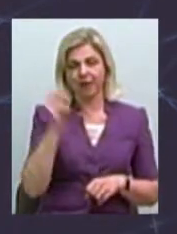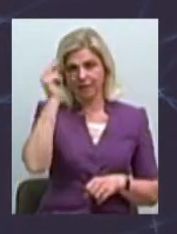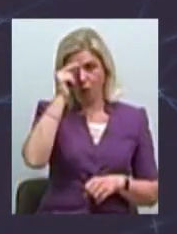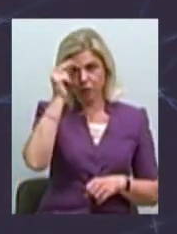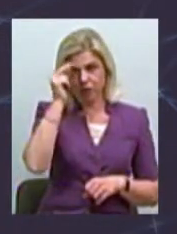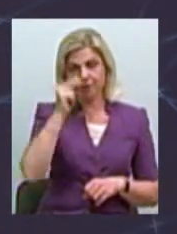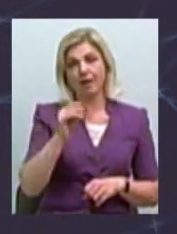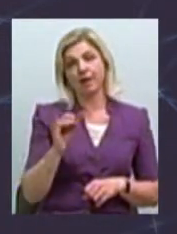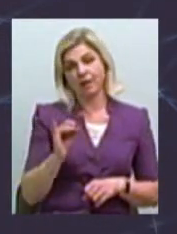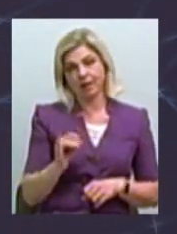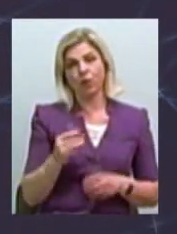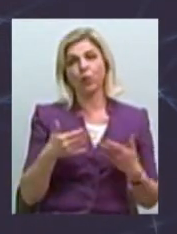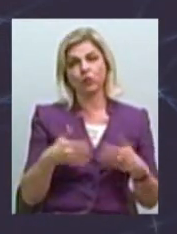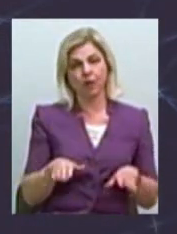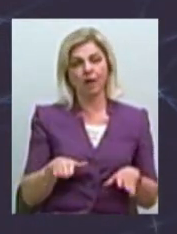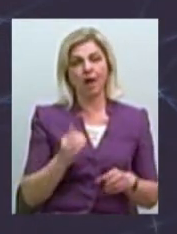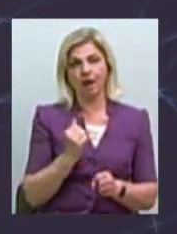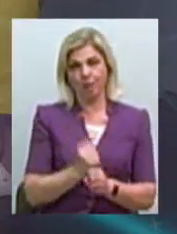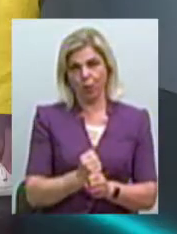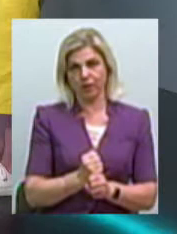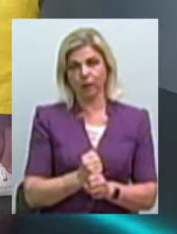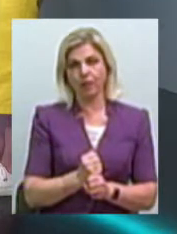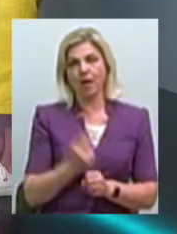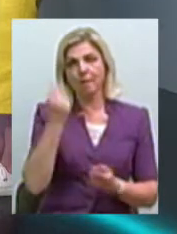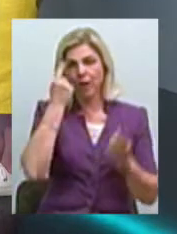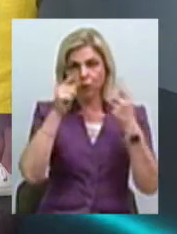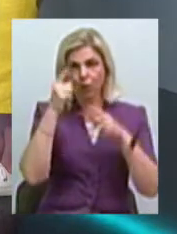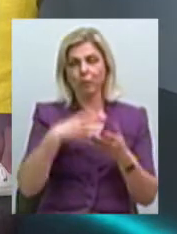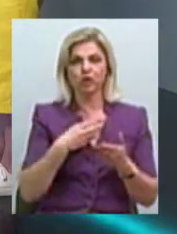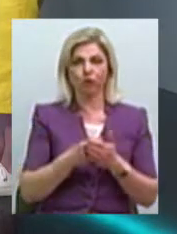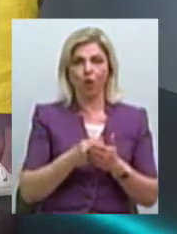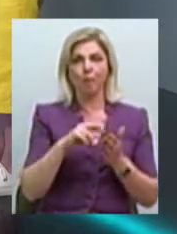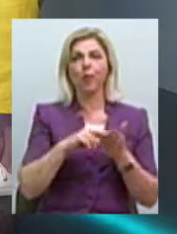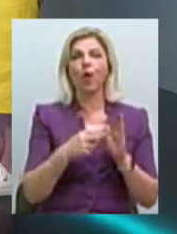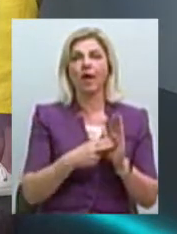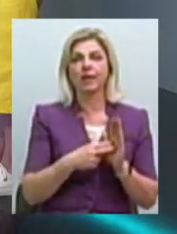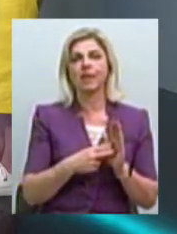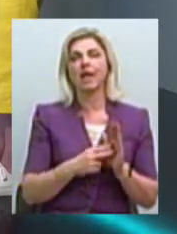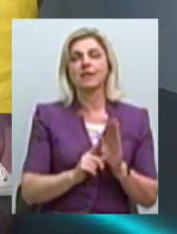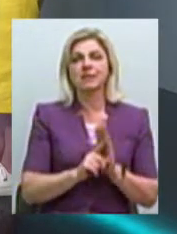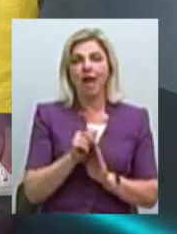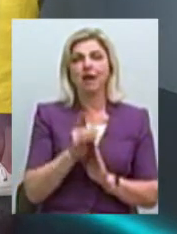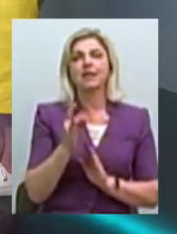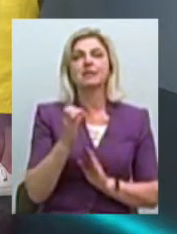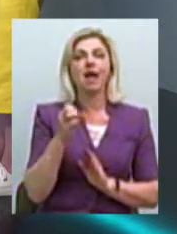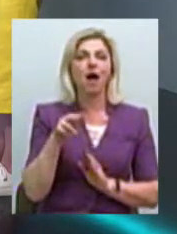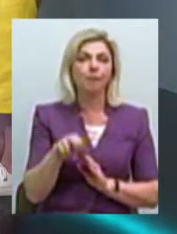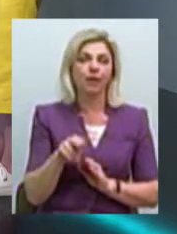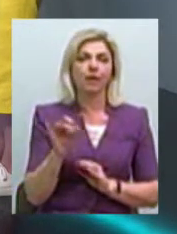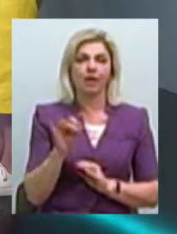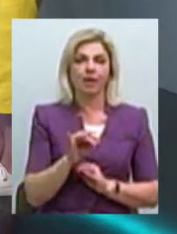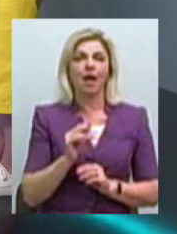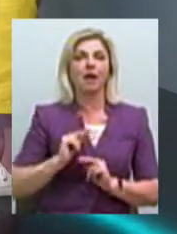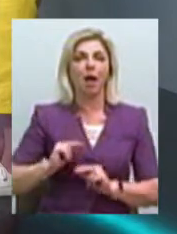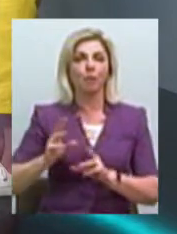научиться и уже работают, придумывают свои проекты, стартапы и работают,